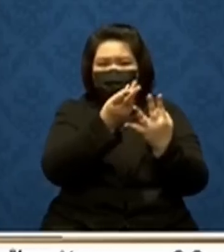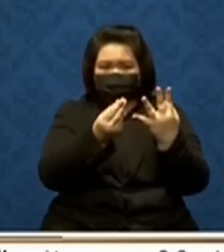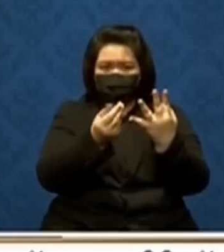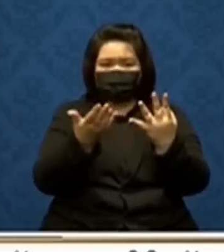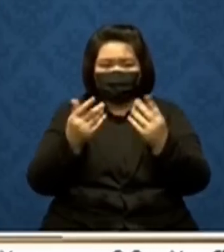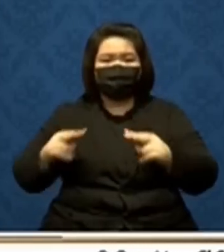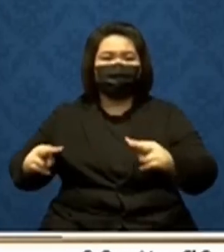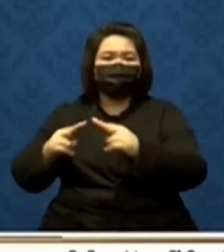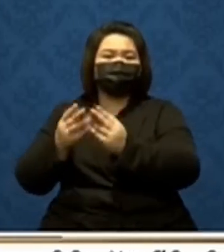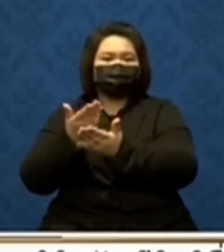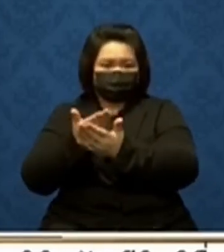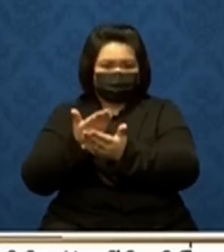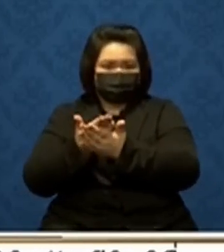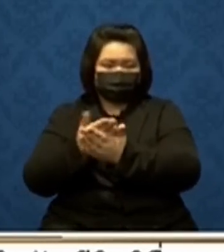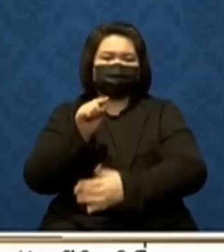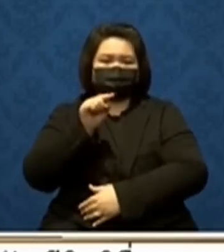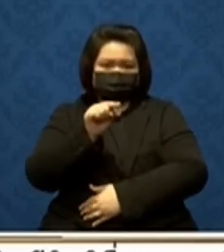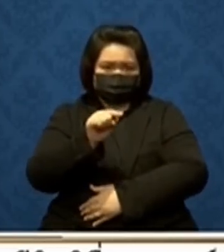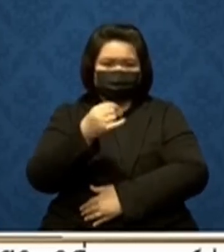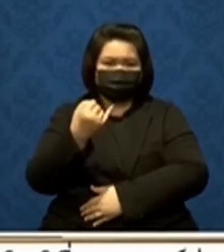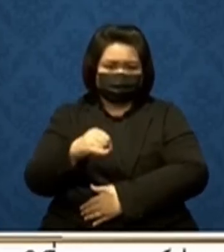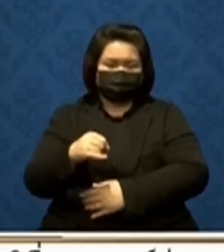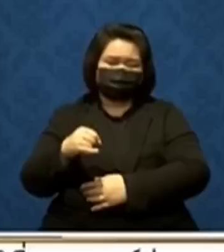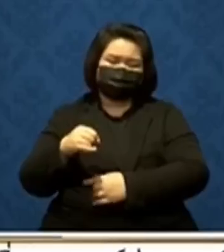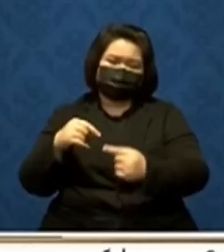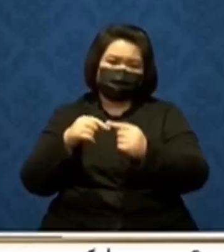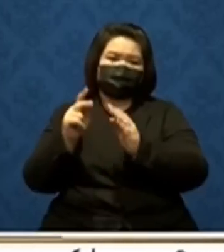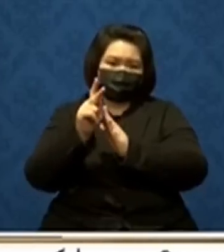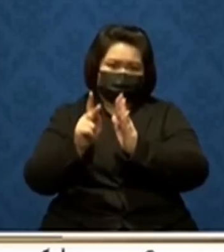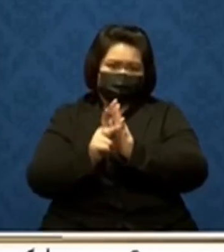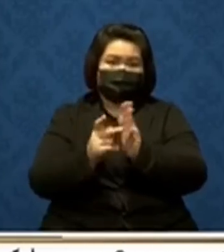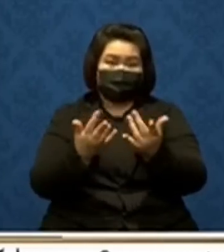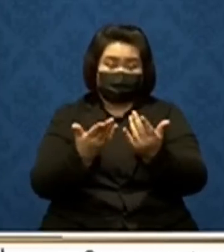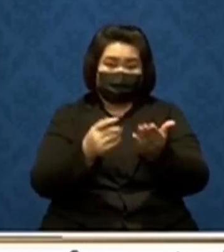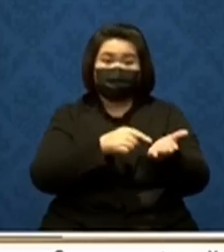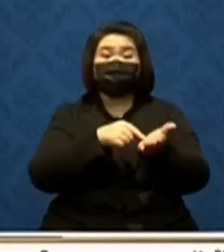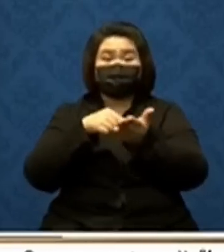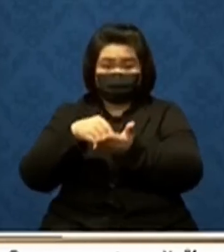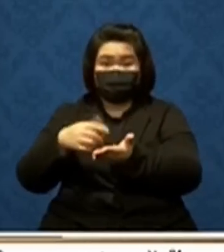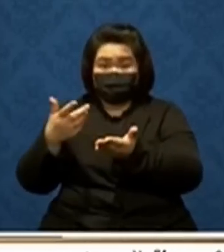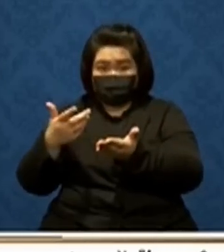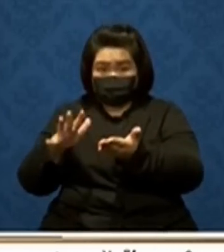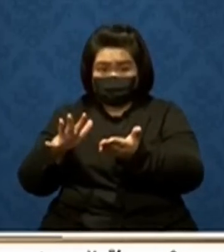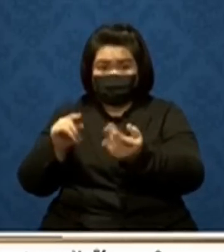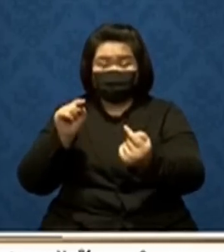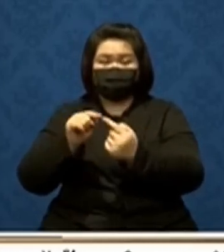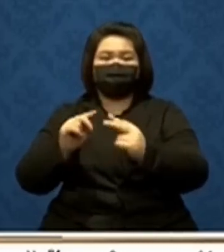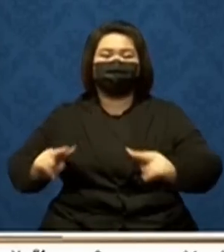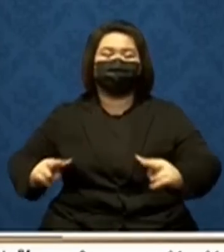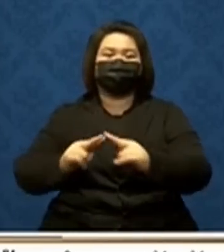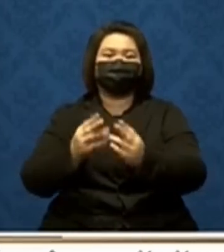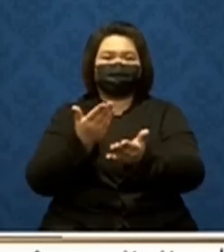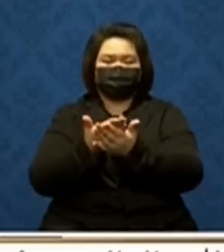ที่กระทรวงคลังเป็นผู้ชี้ขาดตามกฎหมายขณะนี้ได้ส่งเรื่องนี้ไปยังกระทรวง